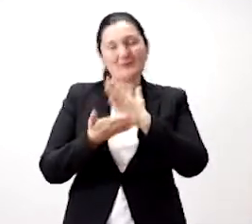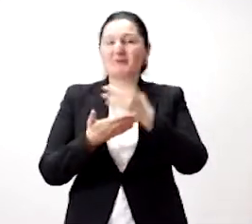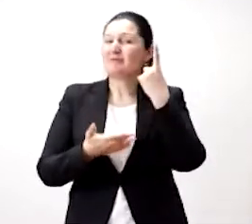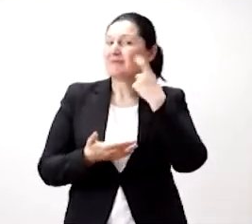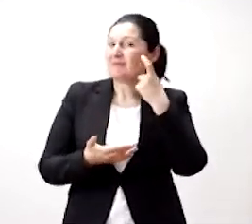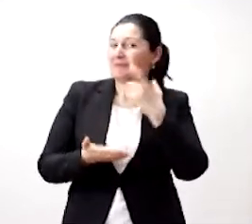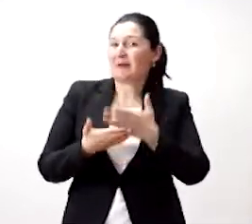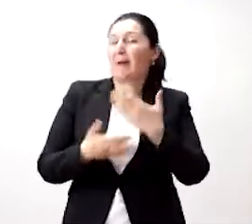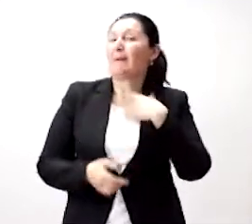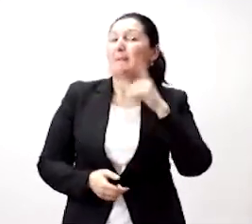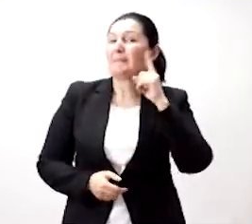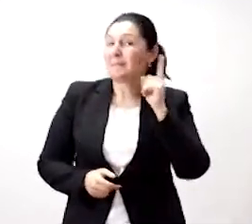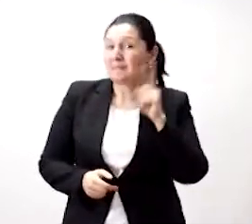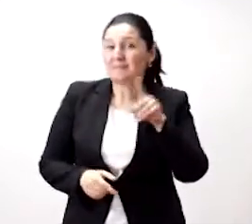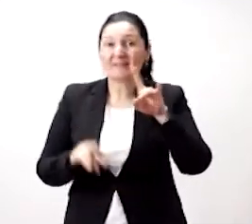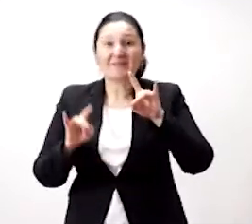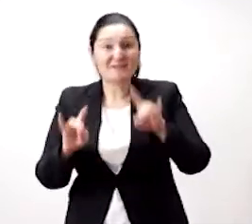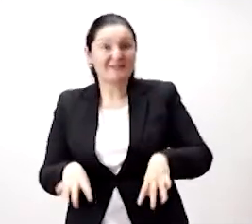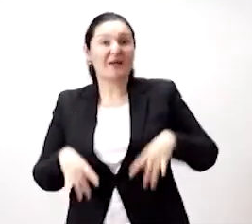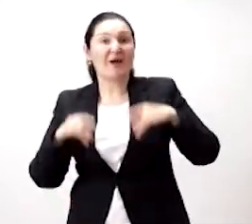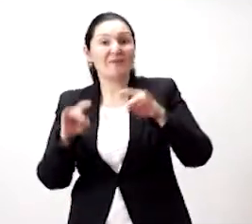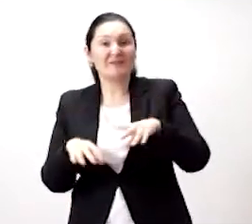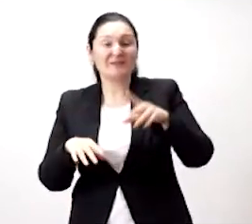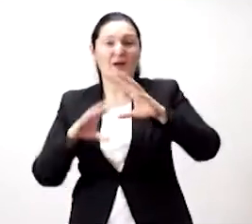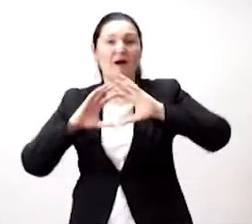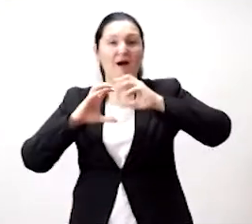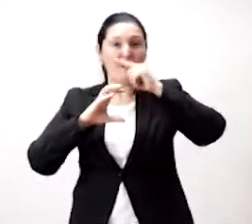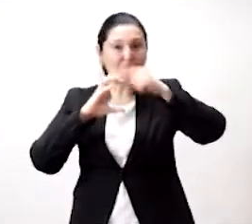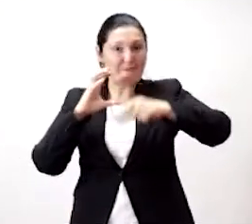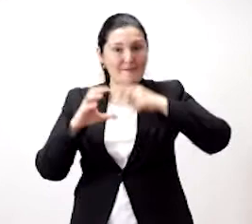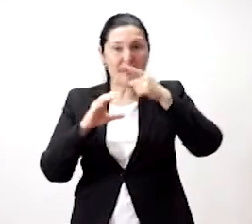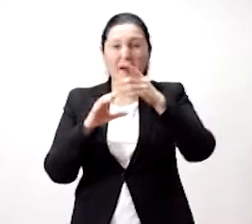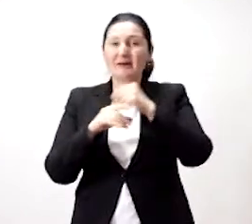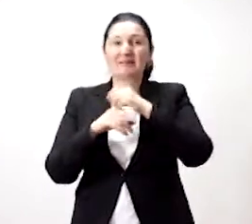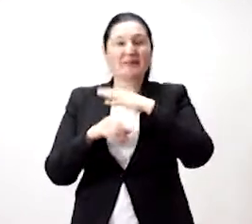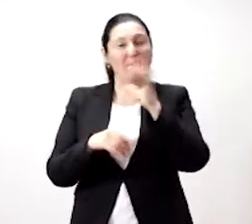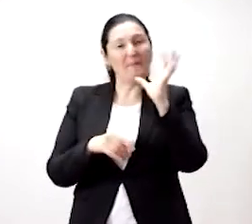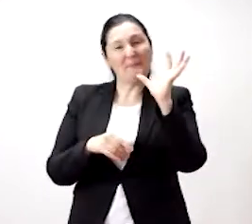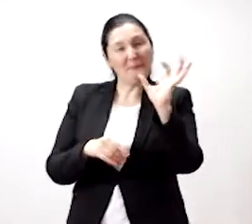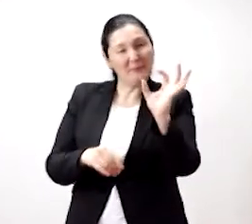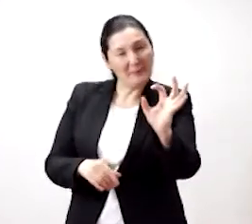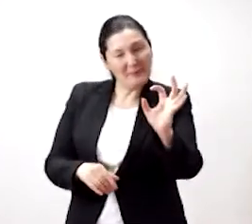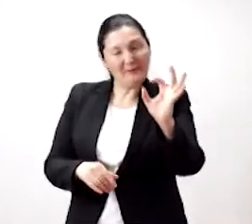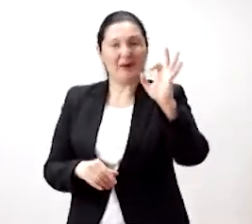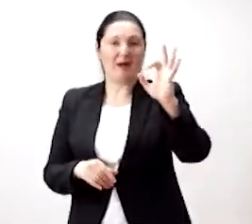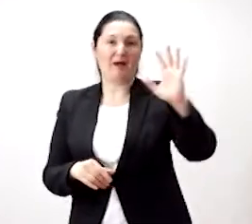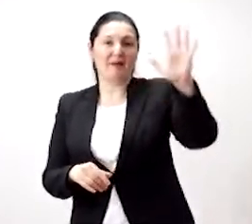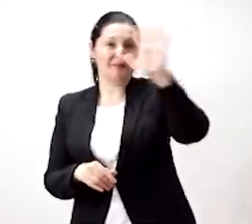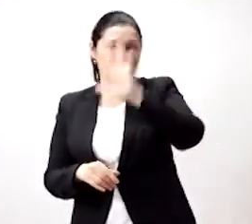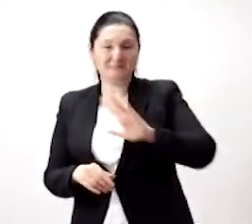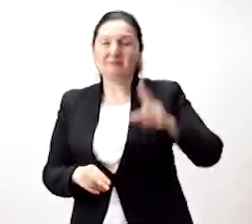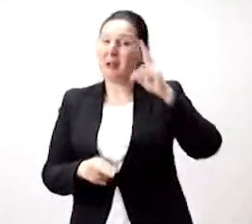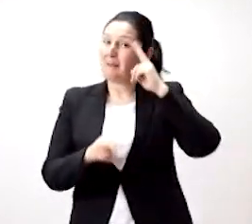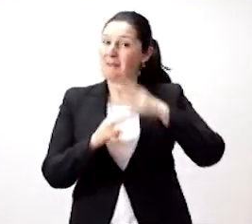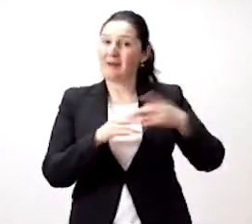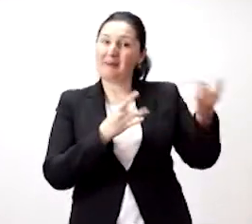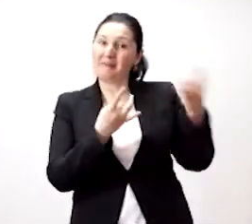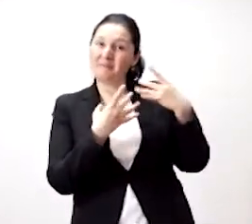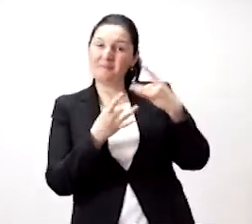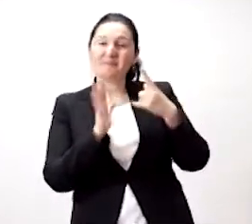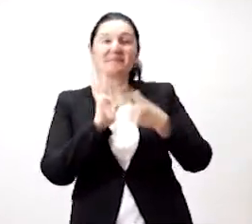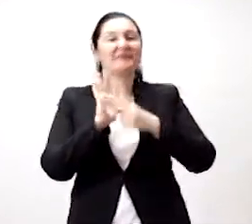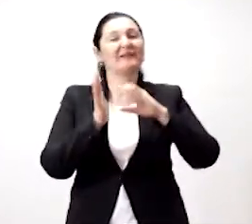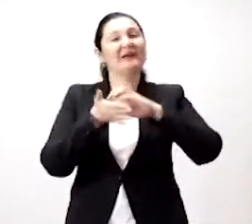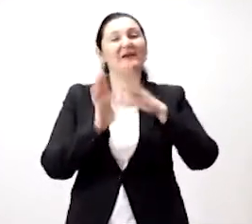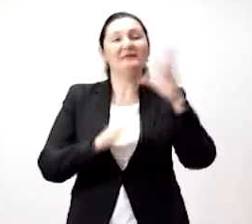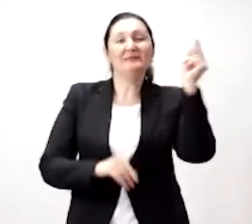Масалан, ман медонам ки Австралия дар олам қитъаи хурдтарин аст. Инро ба ман бародарам гуфт ки дар синфи